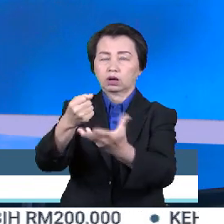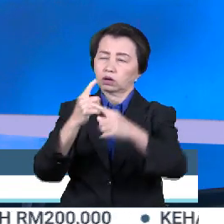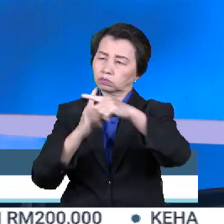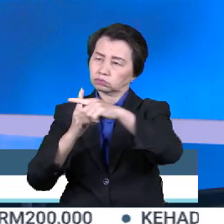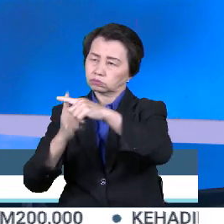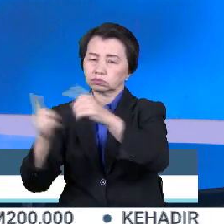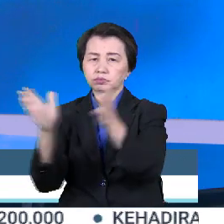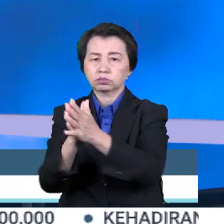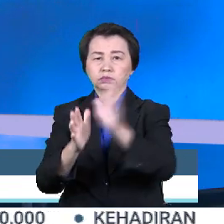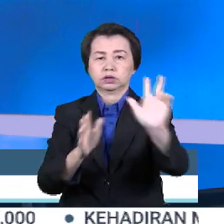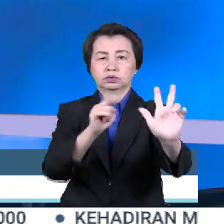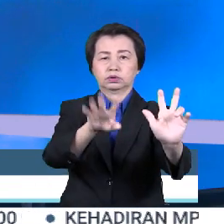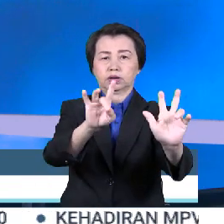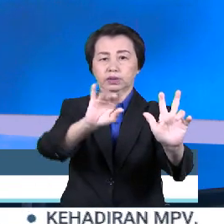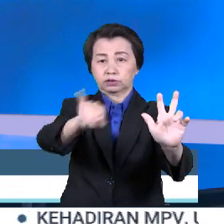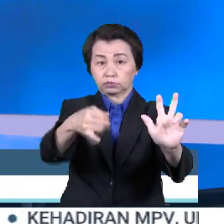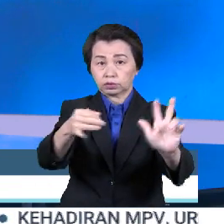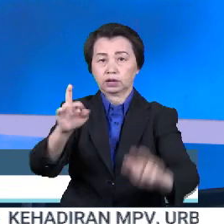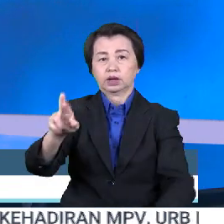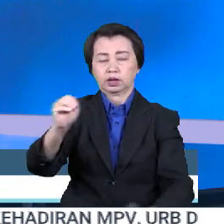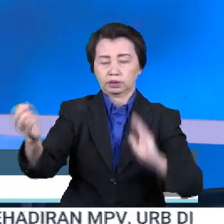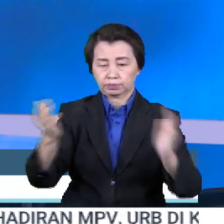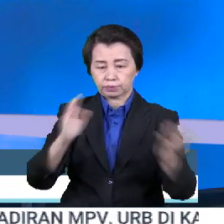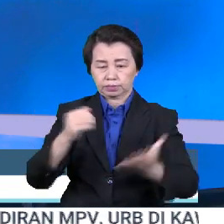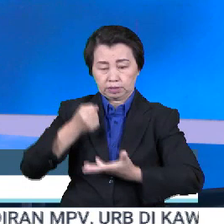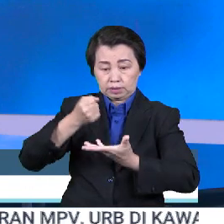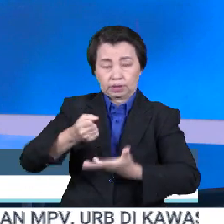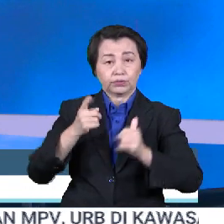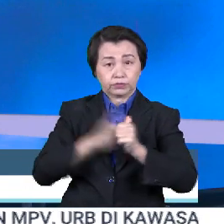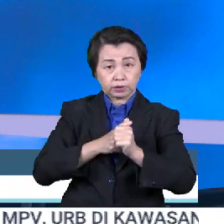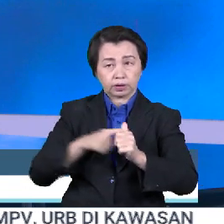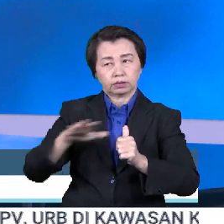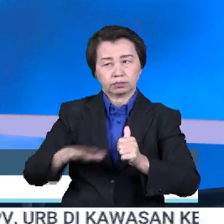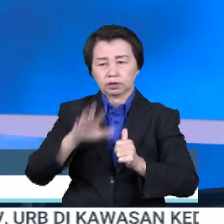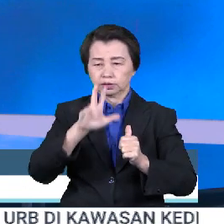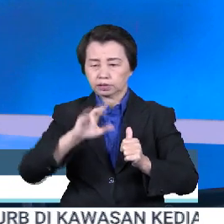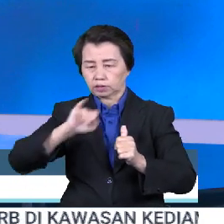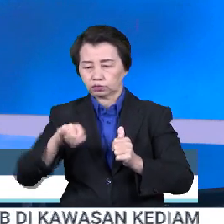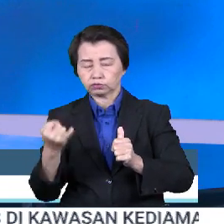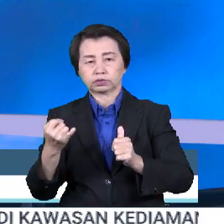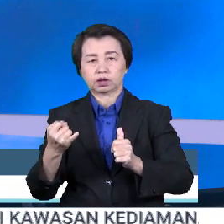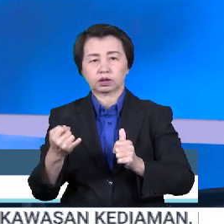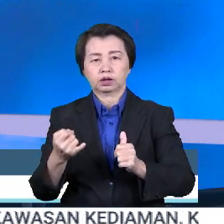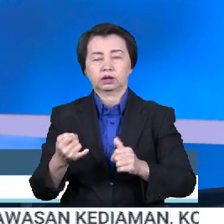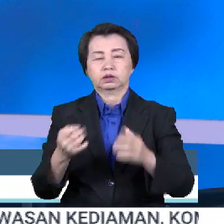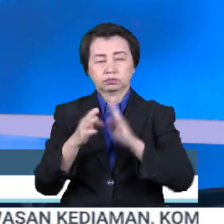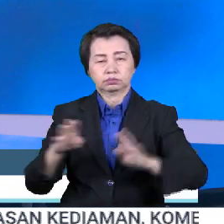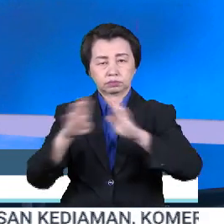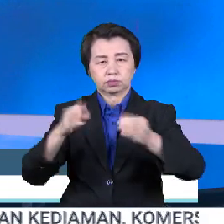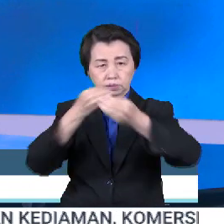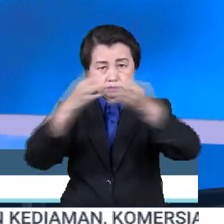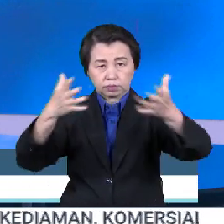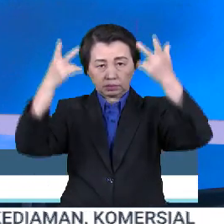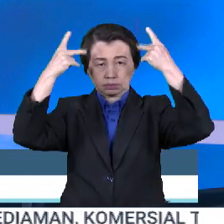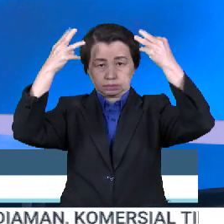itu RM3.89 juta ringgit berbanding peruntukan asal hampir RM3 juta ringgit. Berita baik itu diumum Perdana